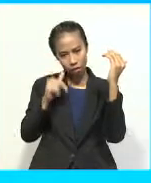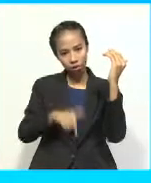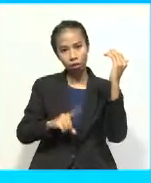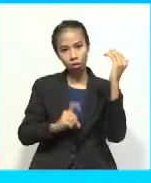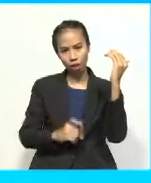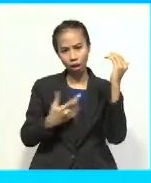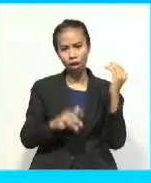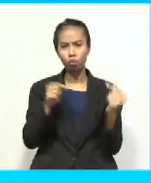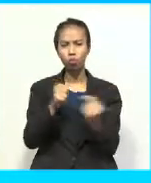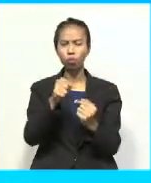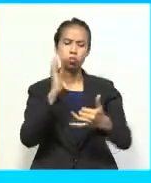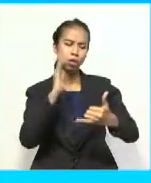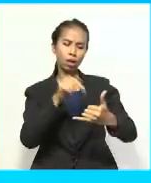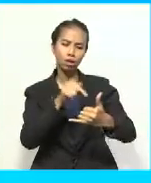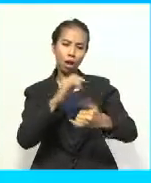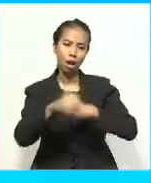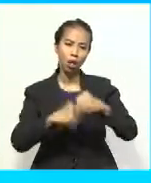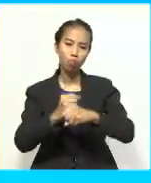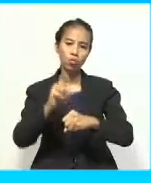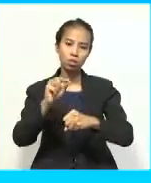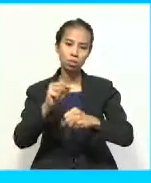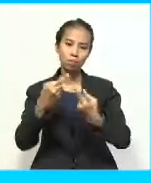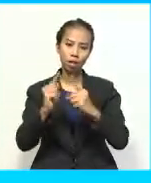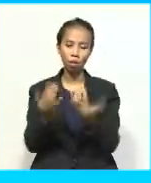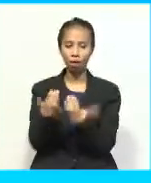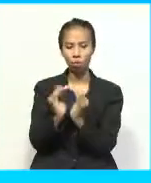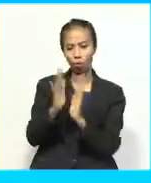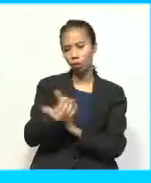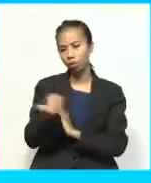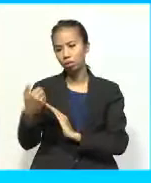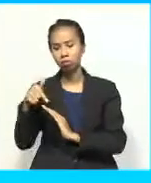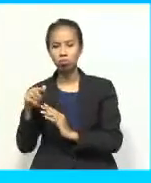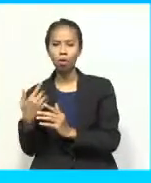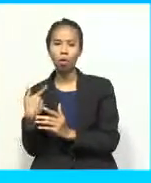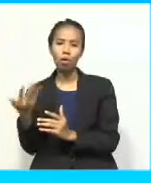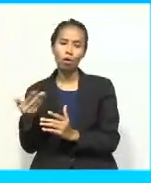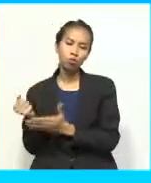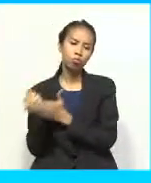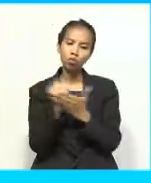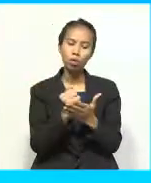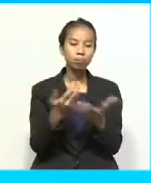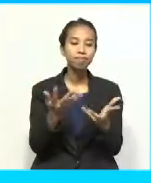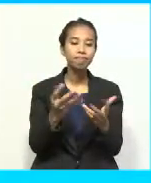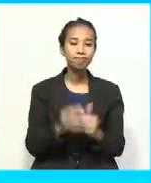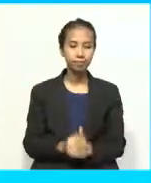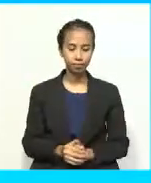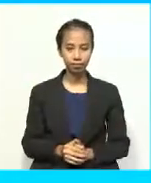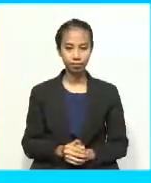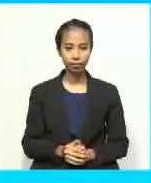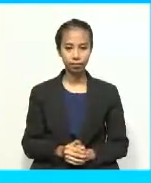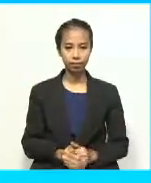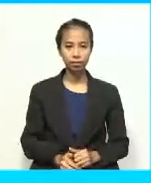อนที่ผู้ต้องหาอายุประมาณ20ปีส่วนญาติพี่น้องคนอื่นนะครับยังไม่ได้มีการติดต่อเข้าเยี่ยมหรือว่าช่วยเหลือทางคดีแต่อย่างใดครับ